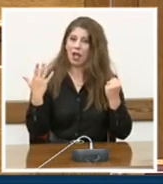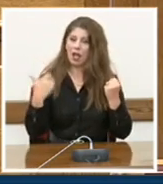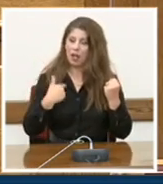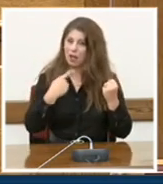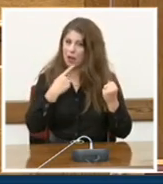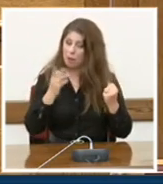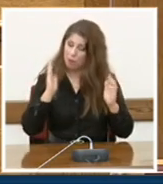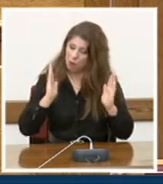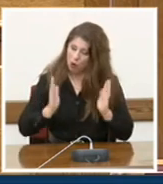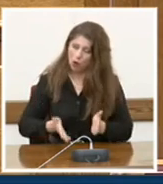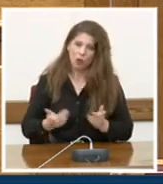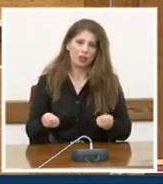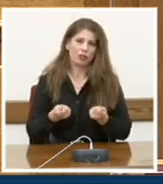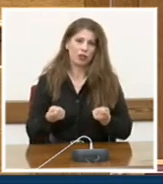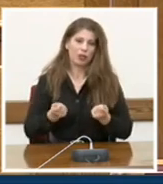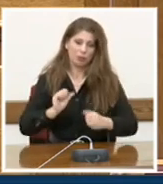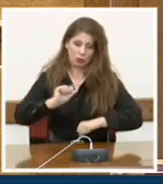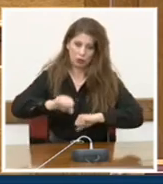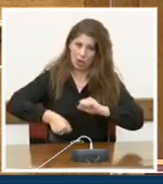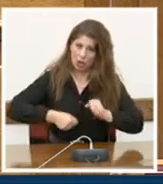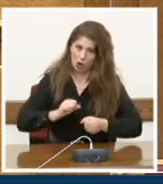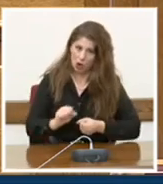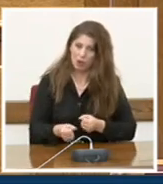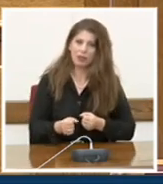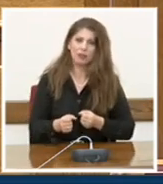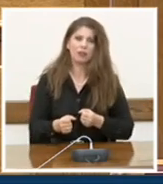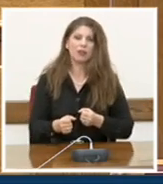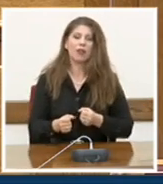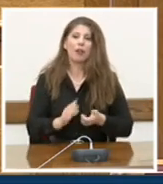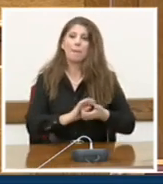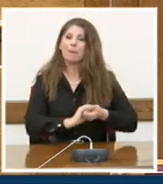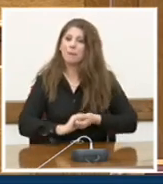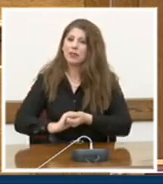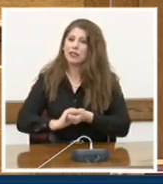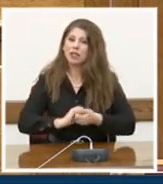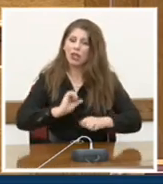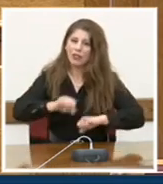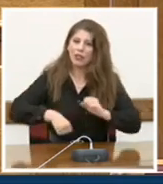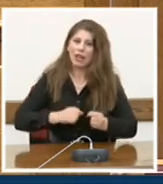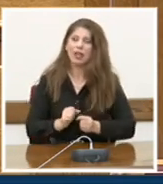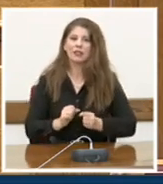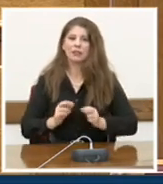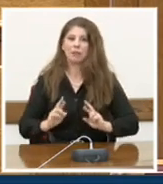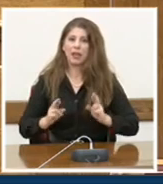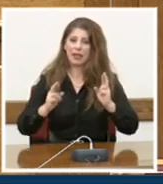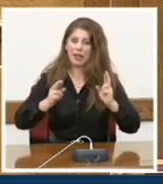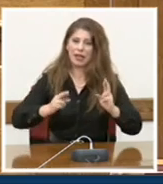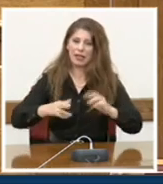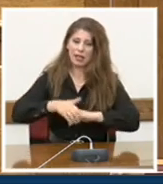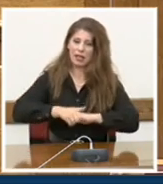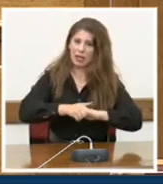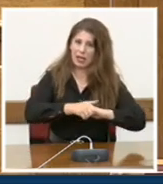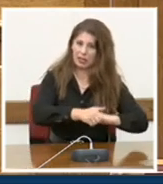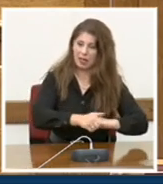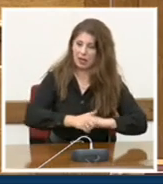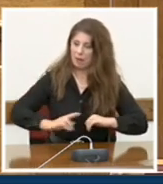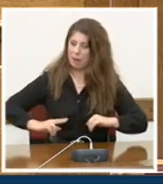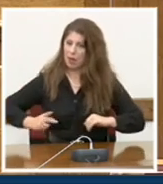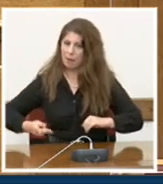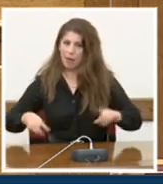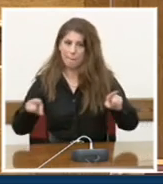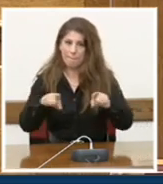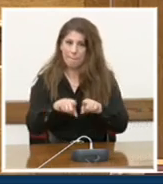κάνει με τους αγώνες της, με τη συλλογική δράση, με την ενέργεια, χέρι-χέρι, πλάι-πλάι, μαζί